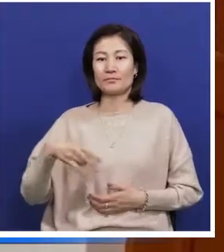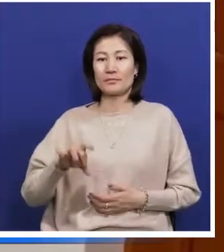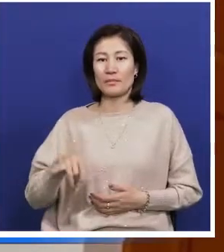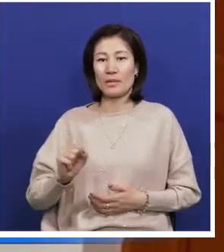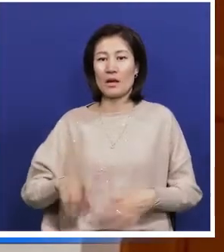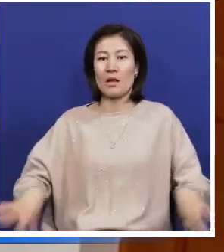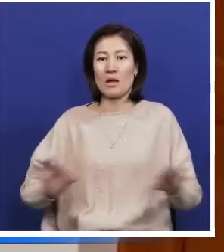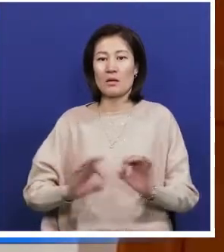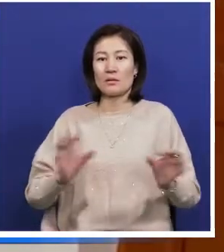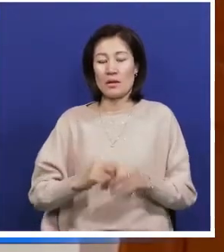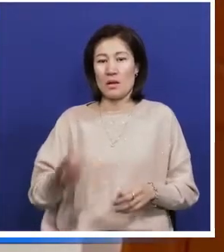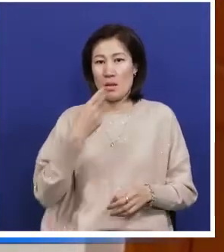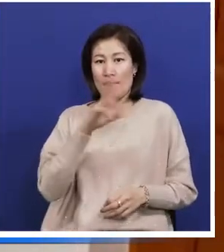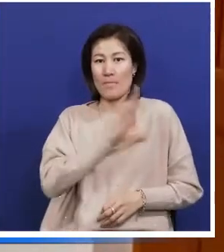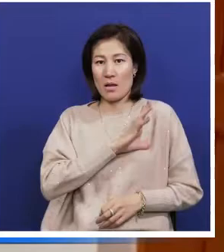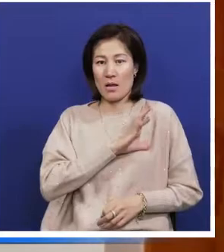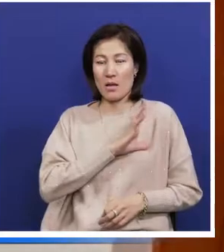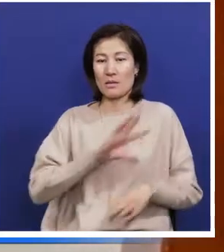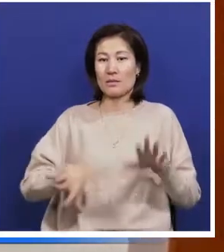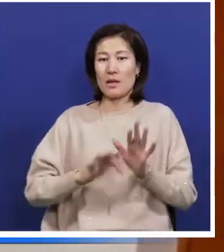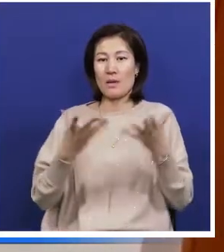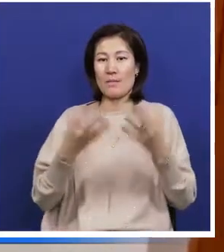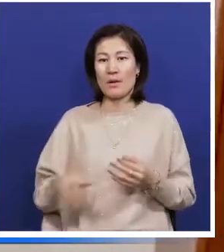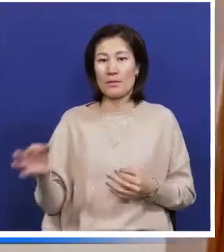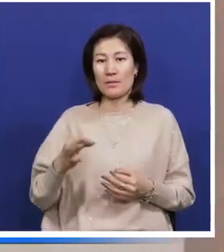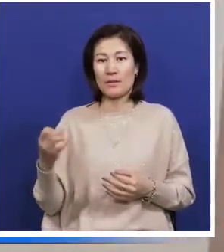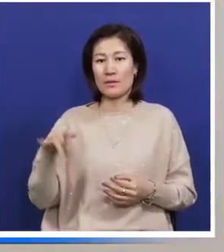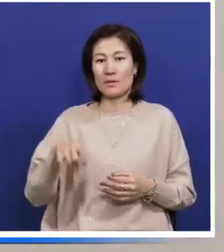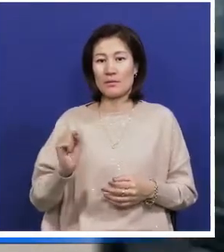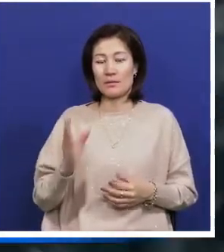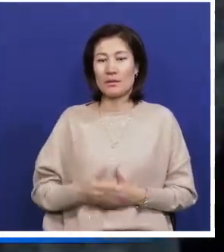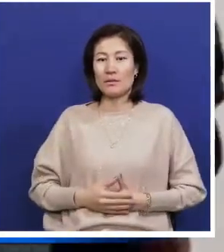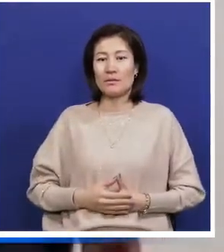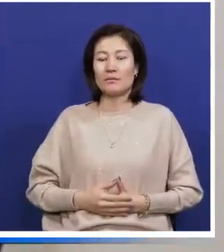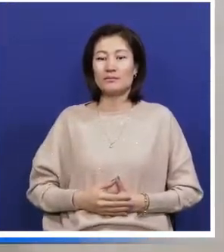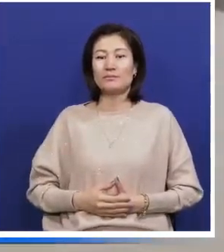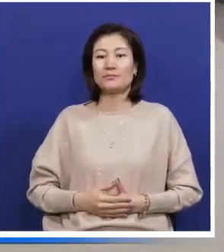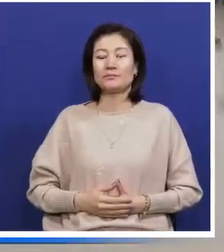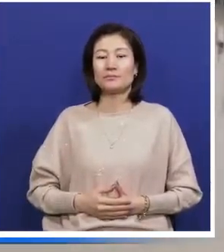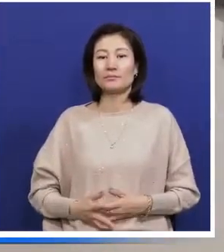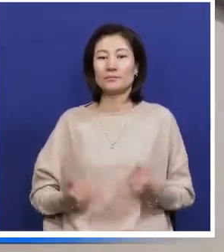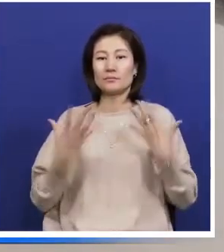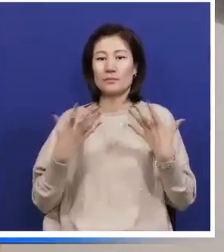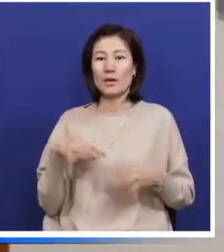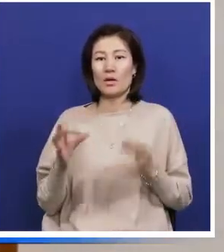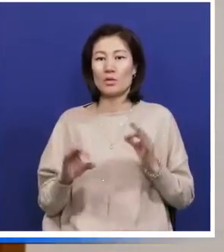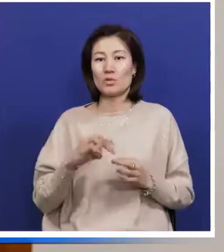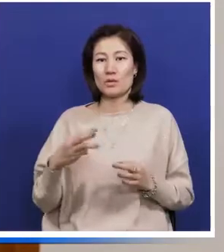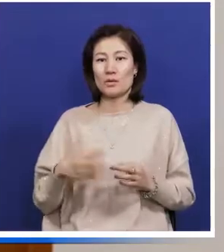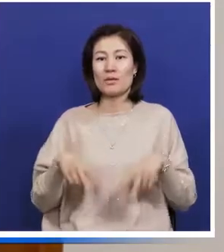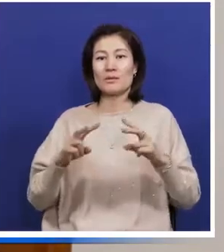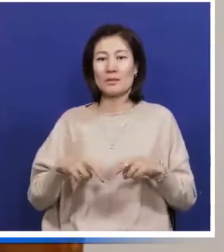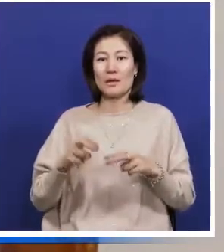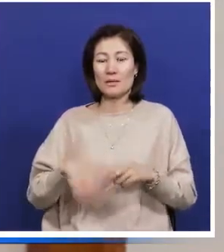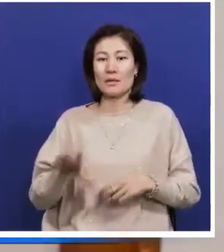жинақталған ақпарат көздері арқылы күдіктінің жеке басы анықталды. Ол Жетсай қаласының тұрғыны болып шықты. Қазіргі таңда сотқа дейінгі тергеу